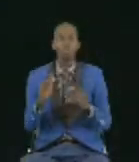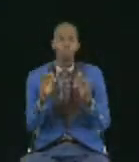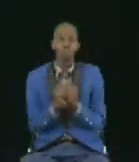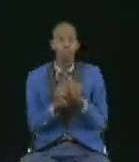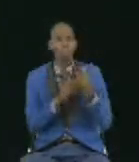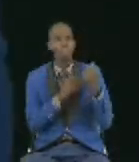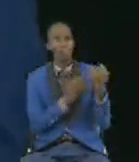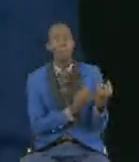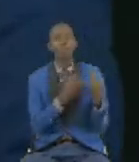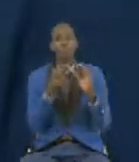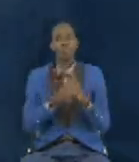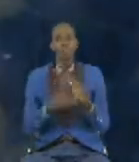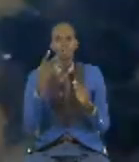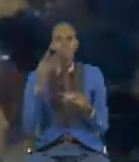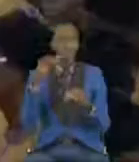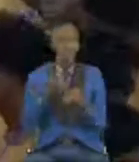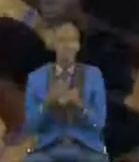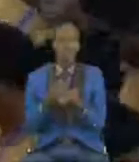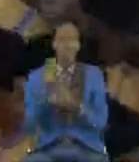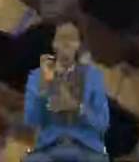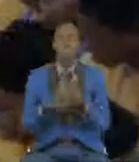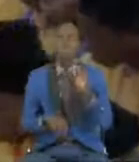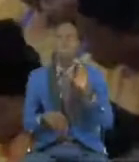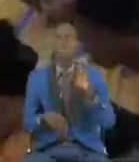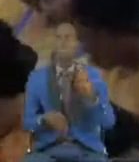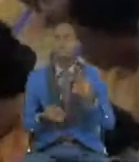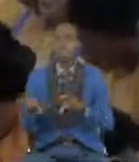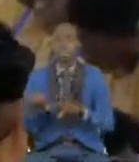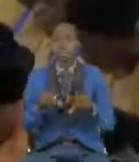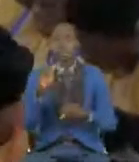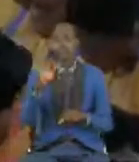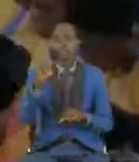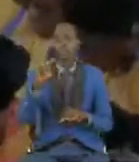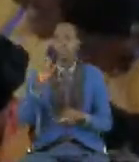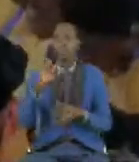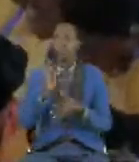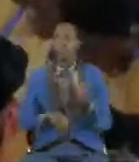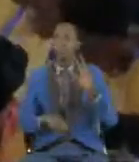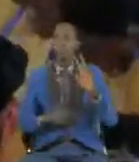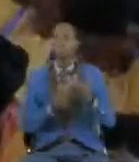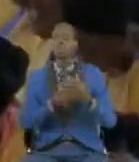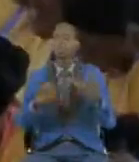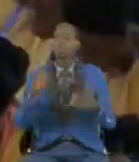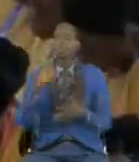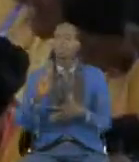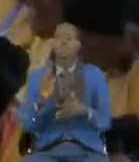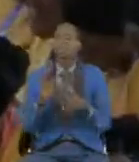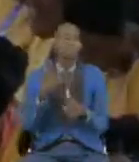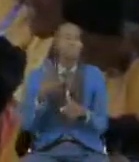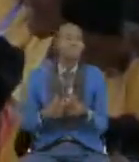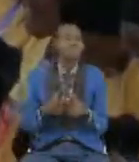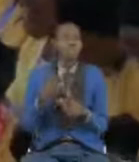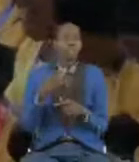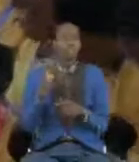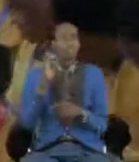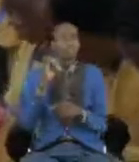assurance. Chapitre 6, verset 2 là-bas. Acte 6, verset 2. Les 12 convoquèrent la multitude